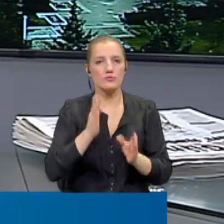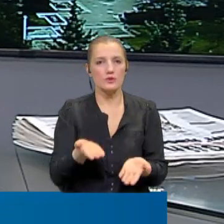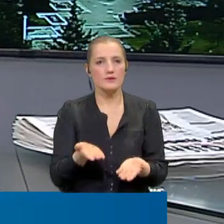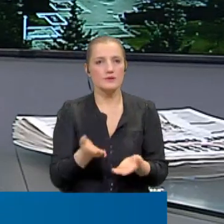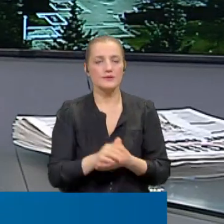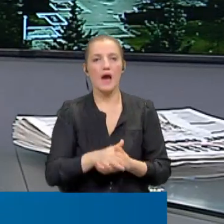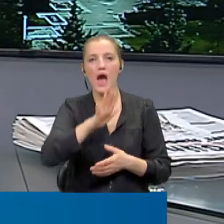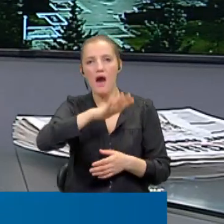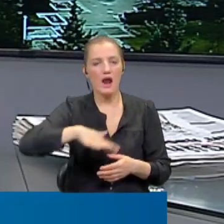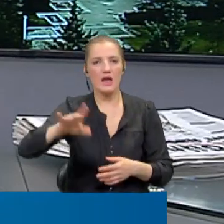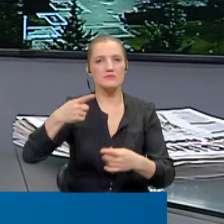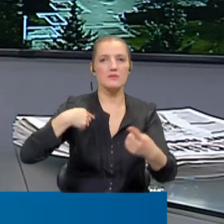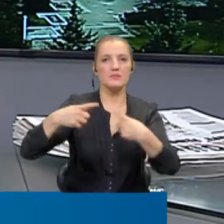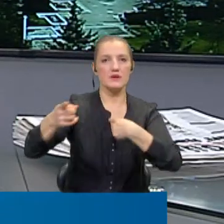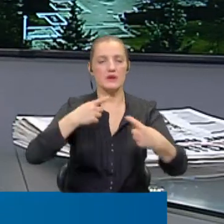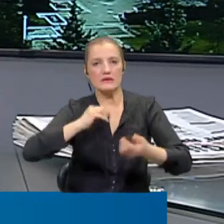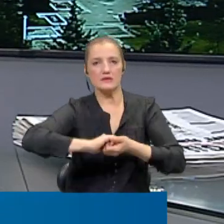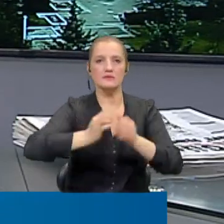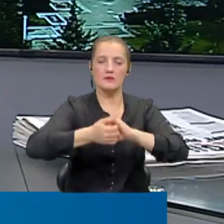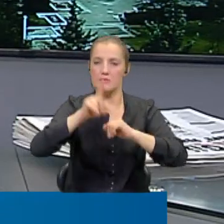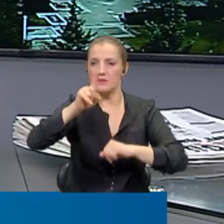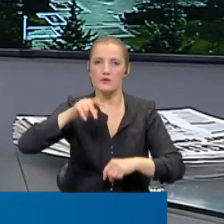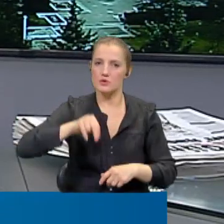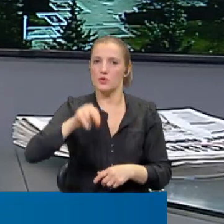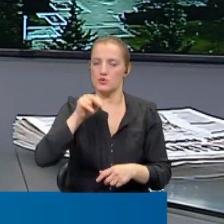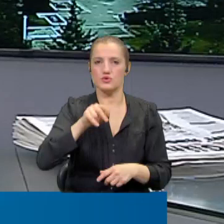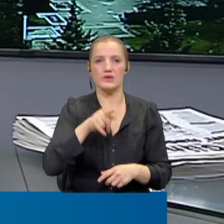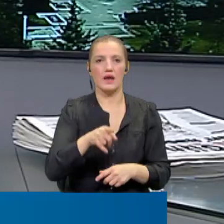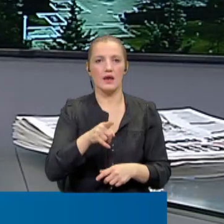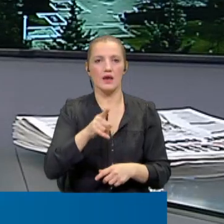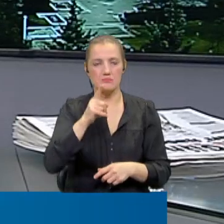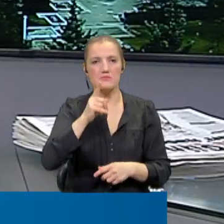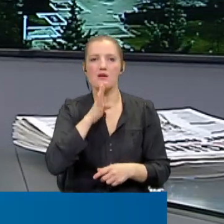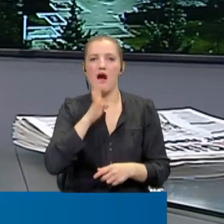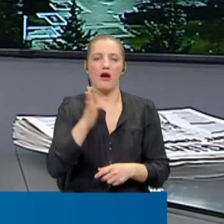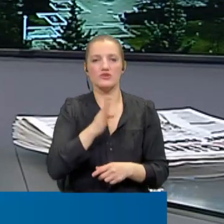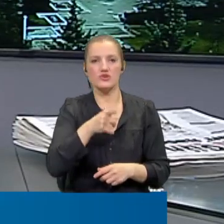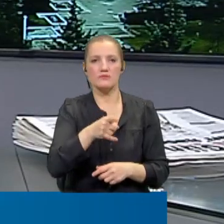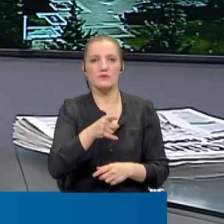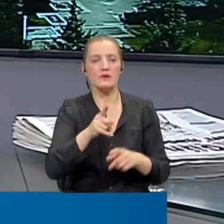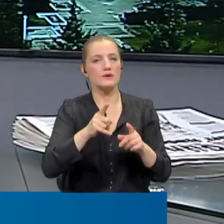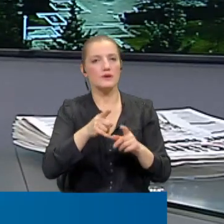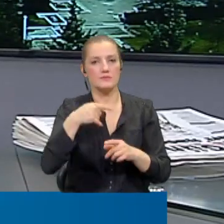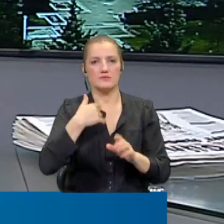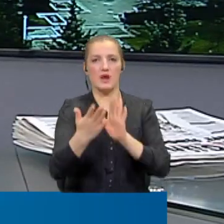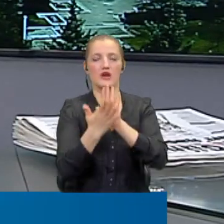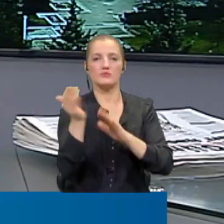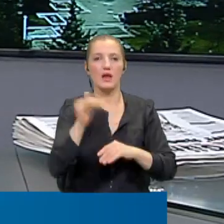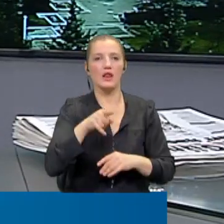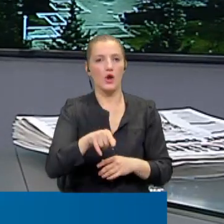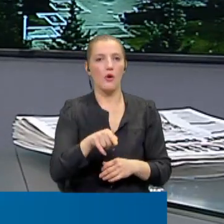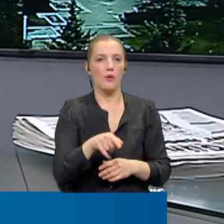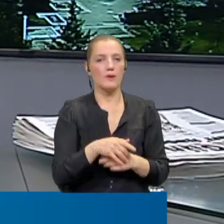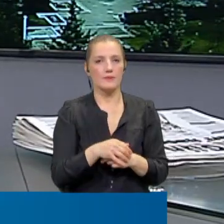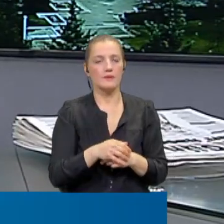mu hani herkes birbiriyle dayanılarak bir yol yürüyecek Tamam bir acı reçete fark ve bizim karşımıza bu geliyor ve